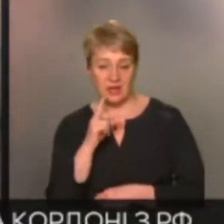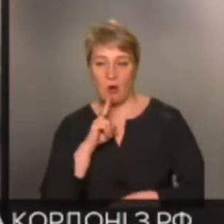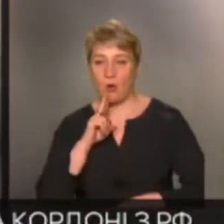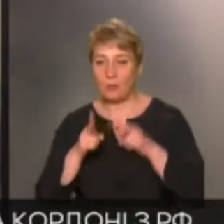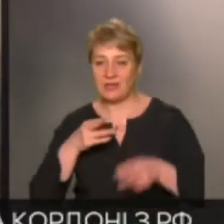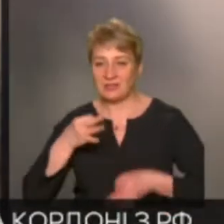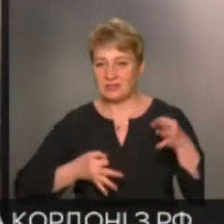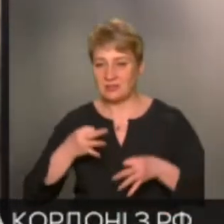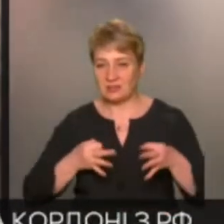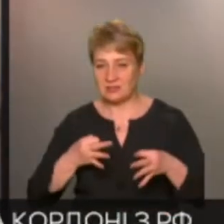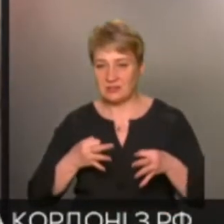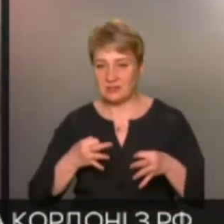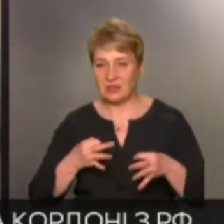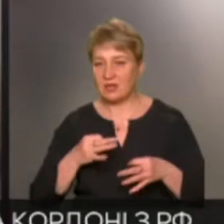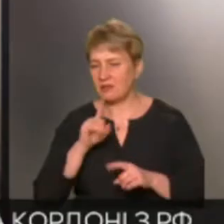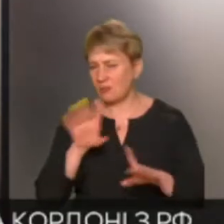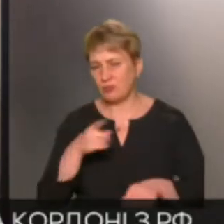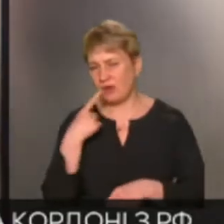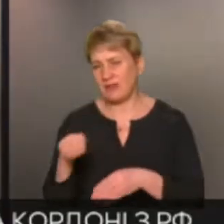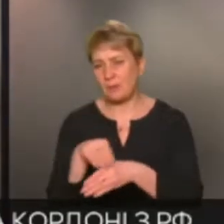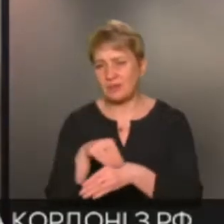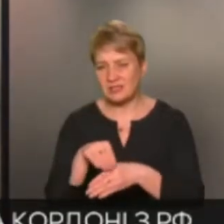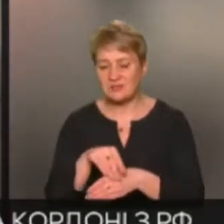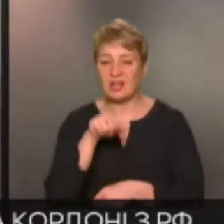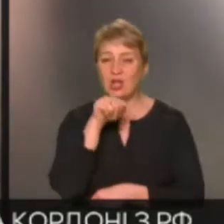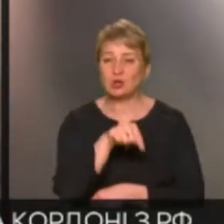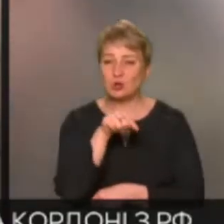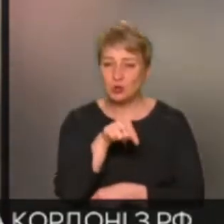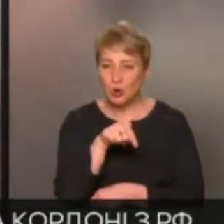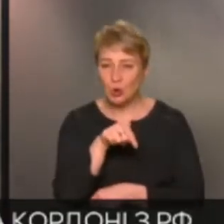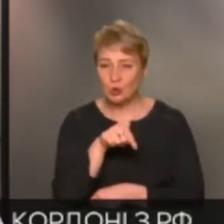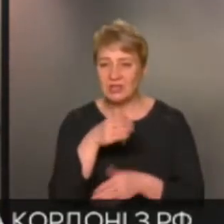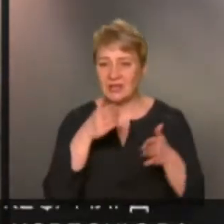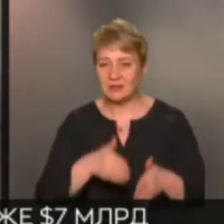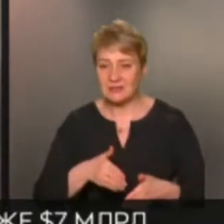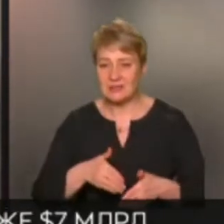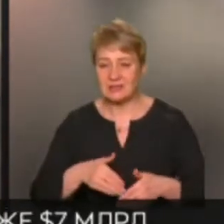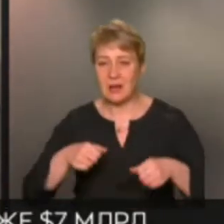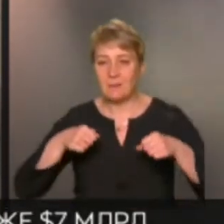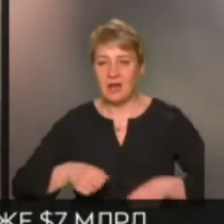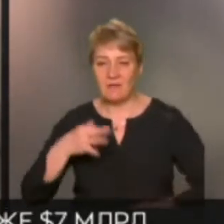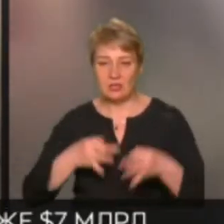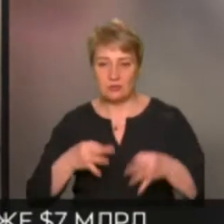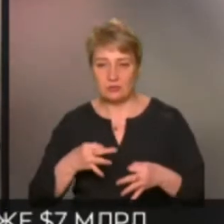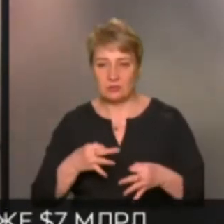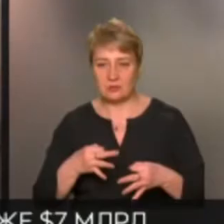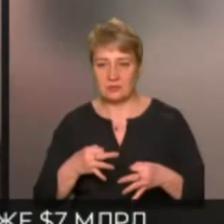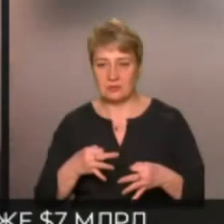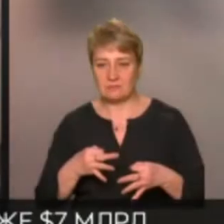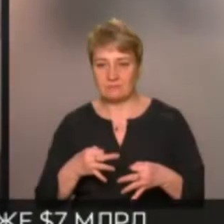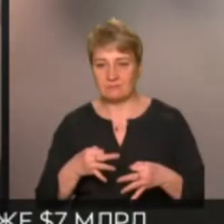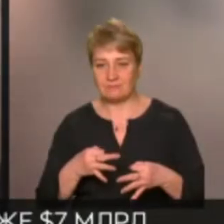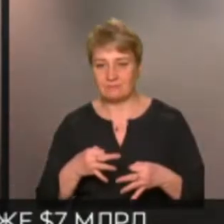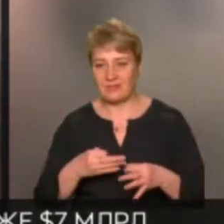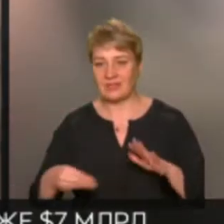не називаючи прізвищ, той організм правосуддя в Закарпатті, м'яко кажучи, скомпрометований